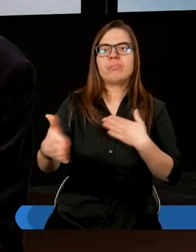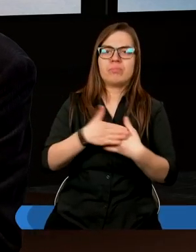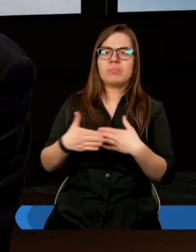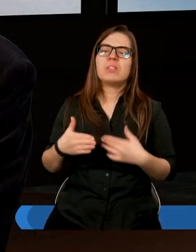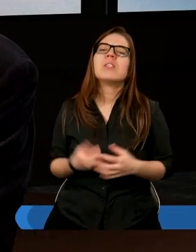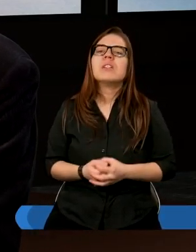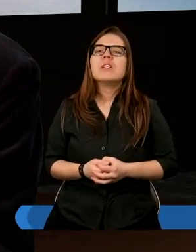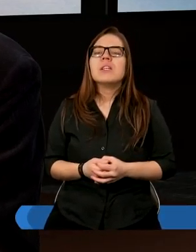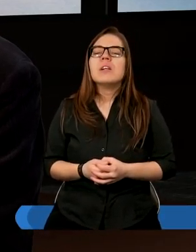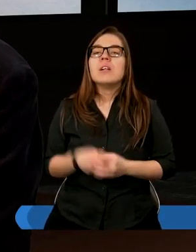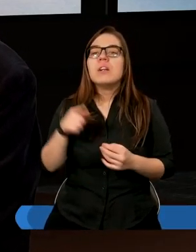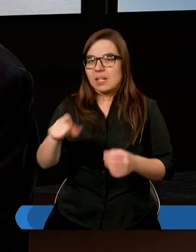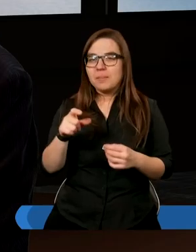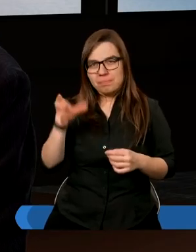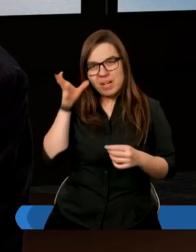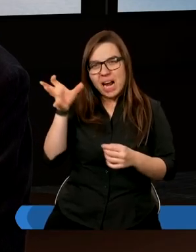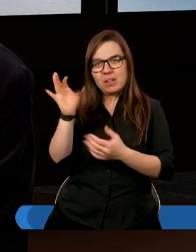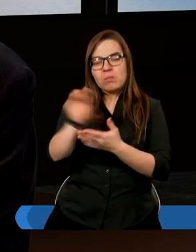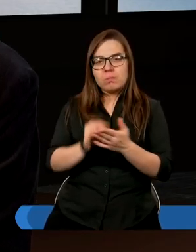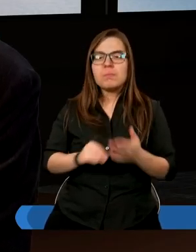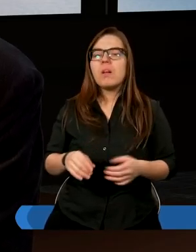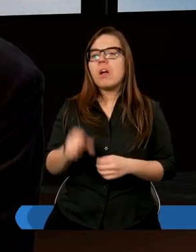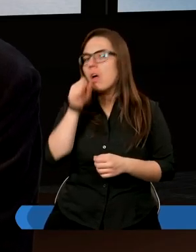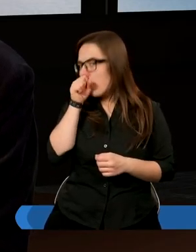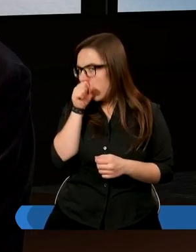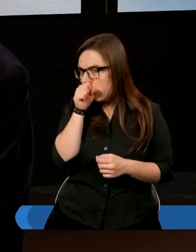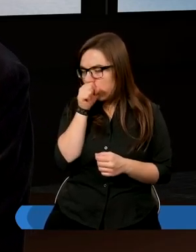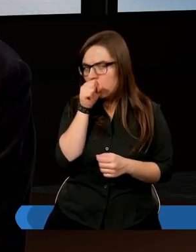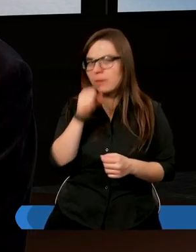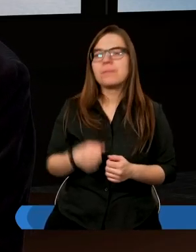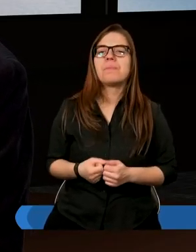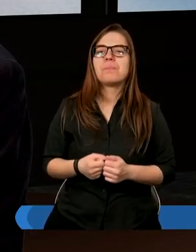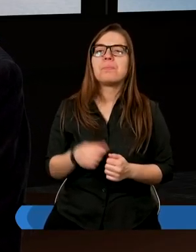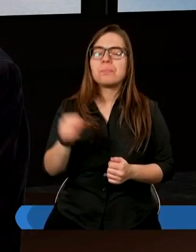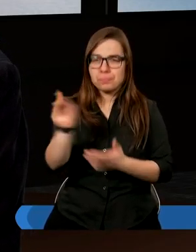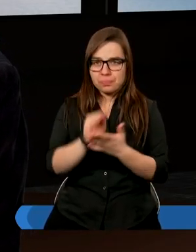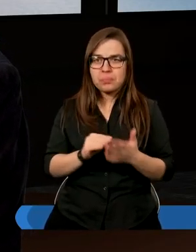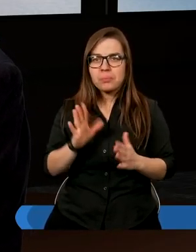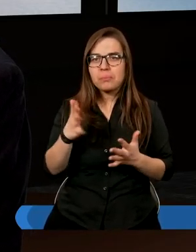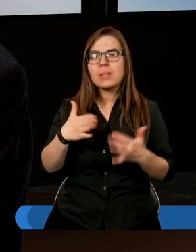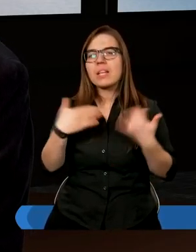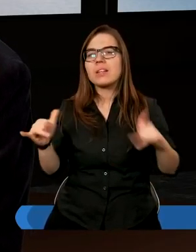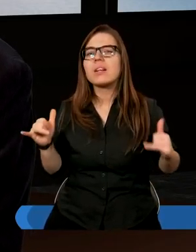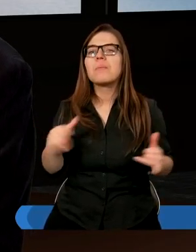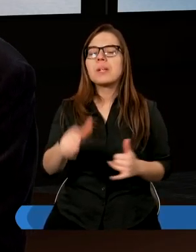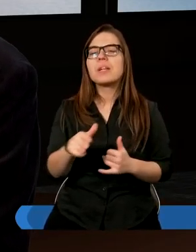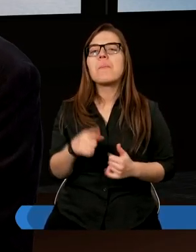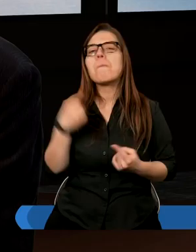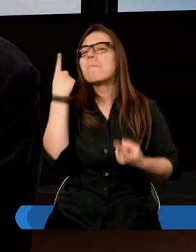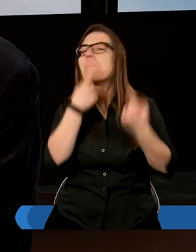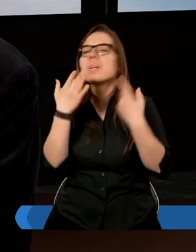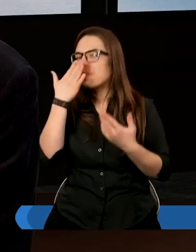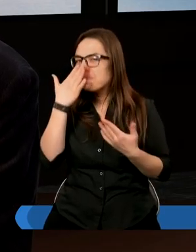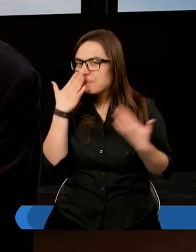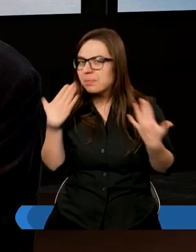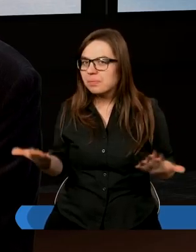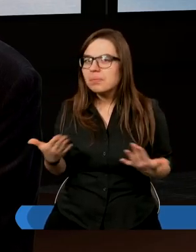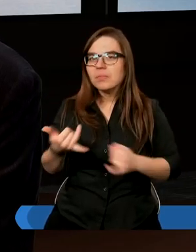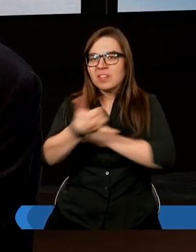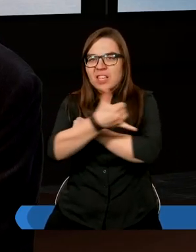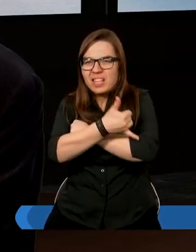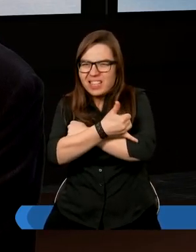tego materiału, który mamy przed sobą, napisał między innymi taką myśl, którą sobie